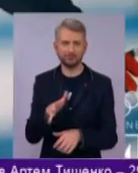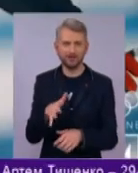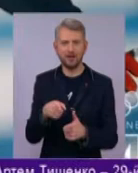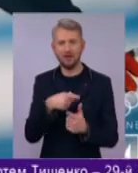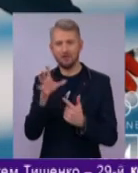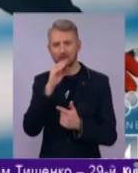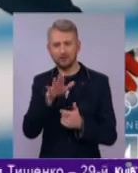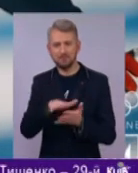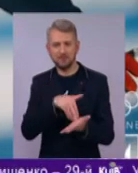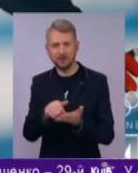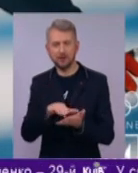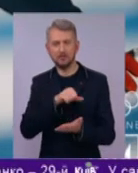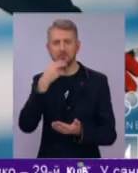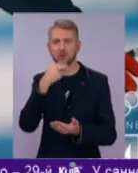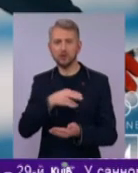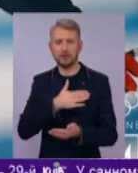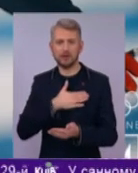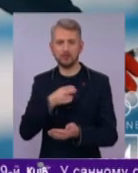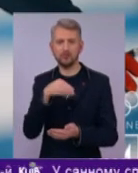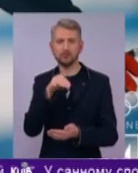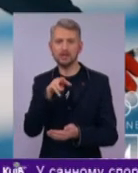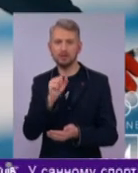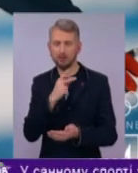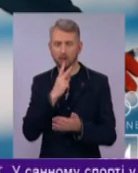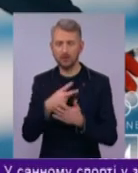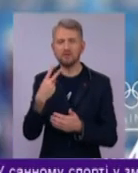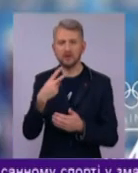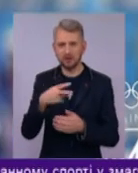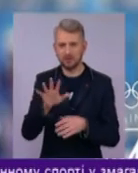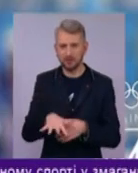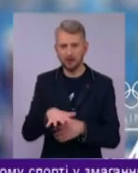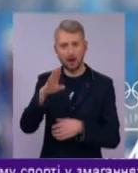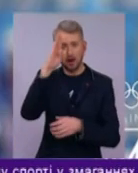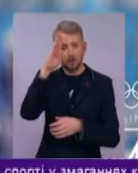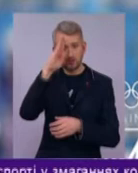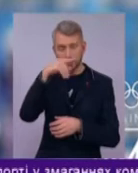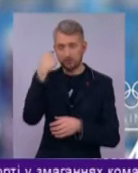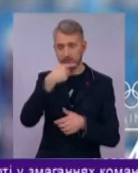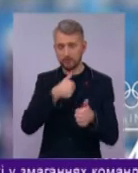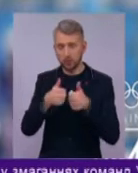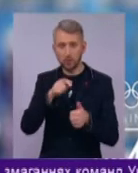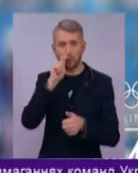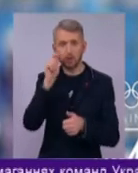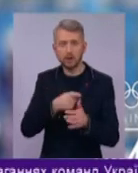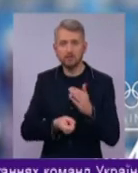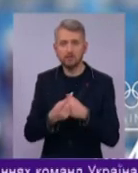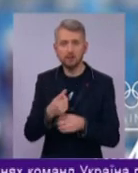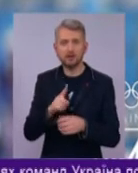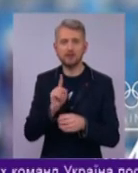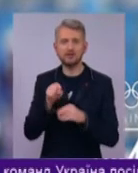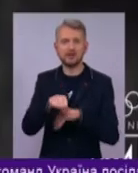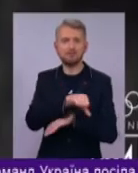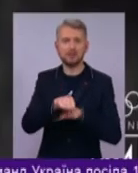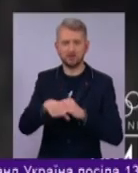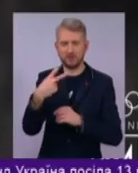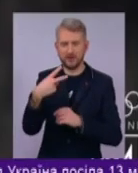мастилами. Найкраща з наших киянка Юля Джима показала 20-й результат, а у чоловічих індивідуальних перегонах українці виявилися за межами